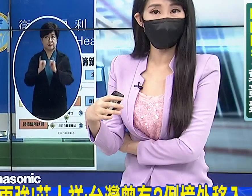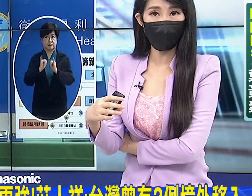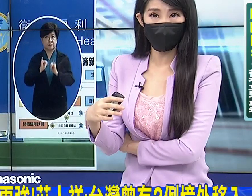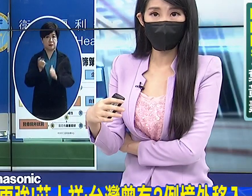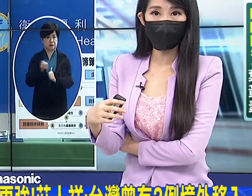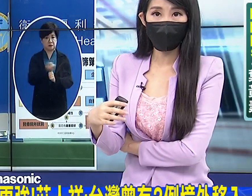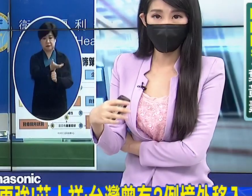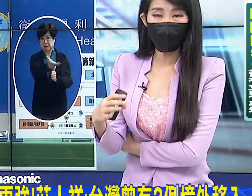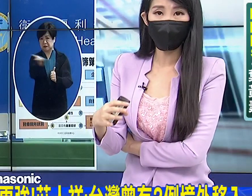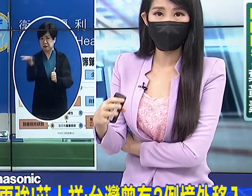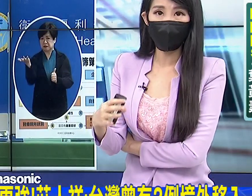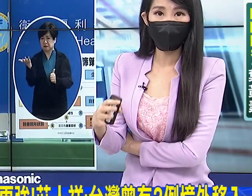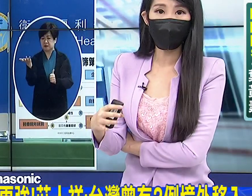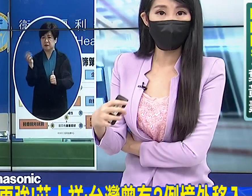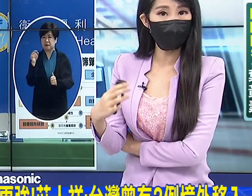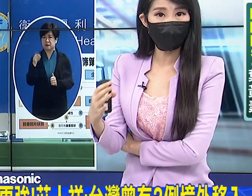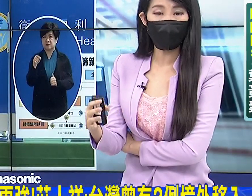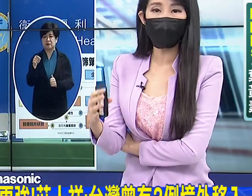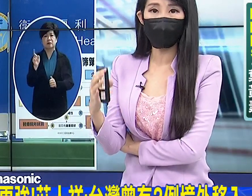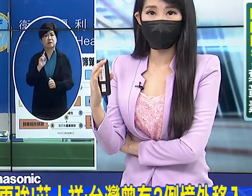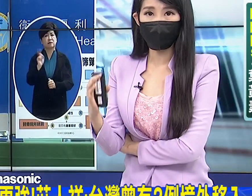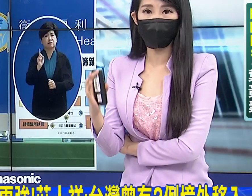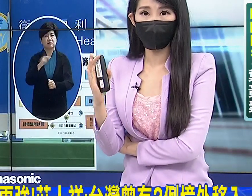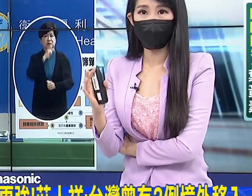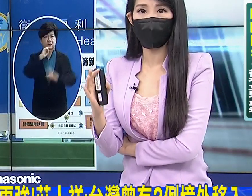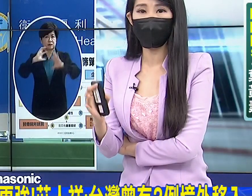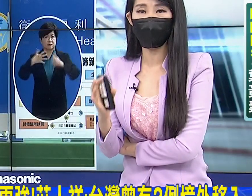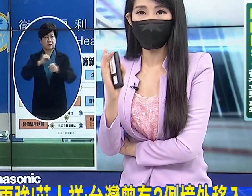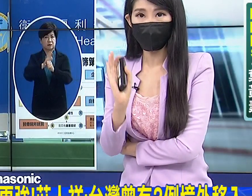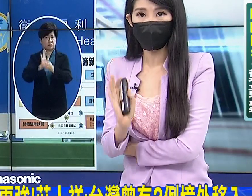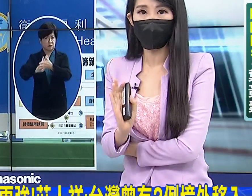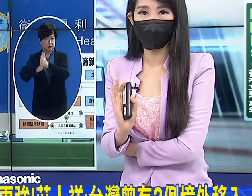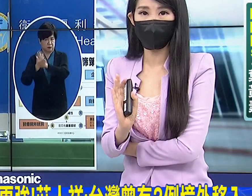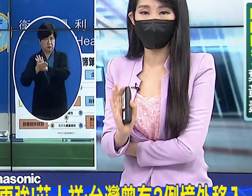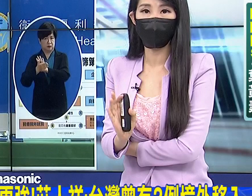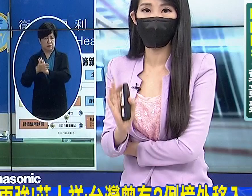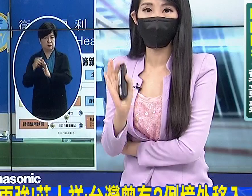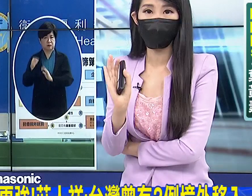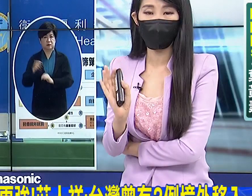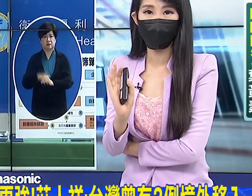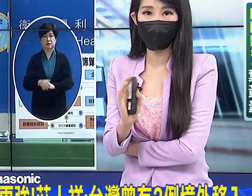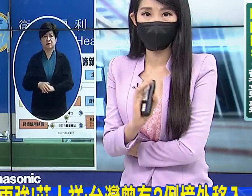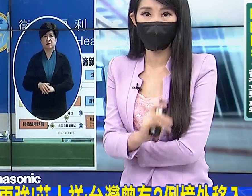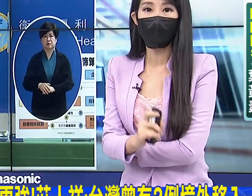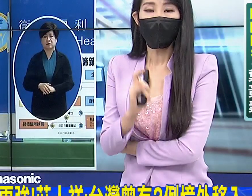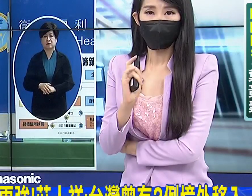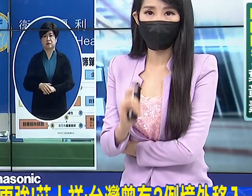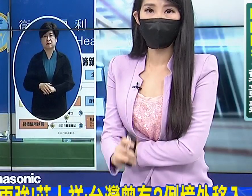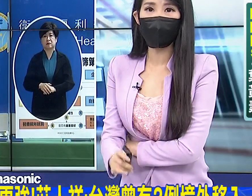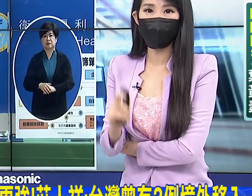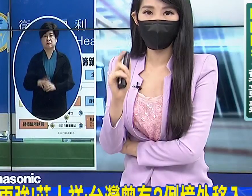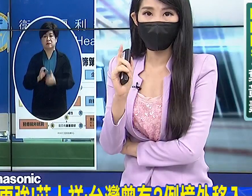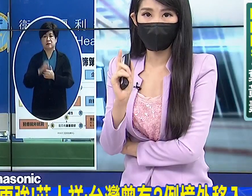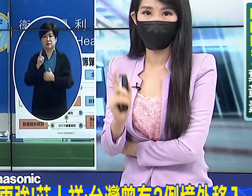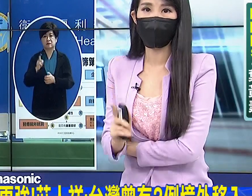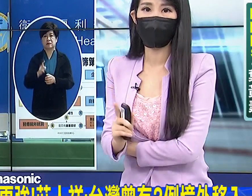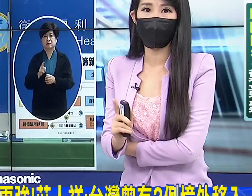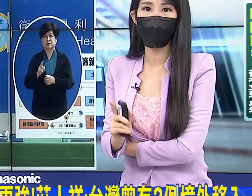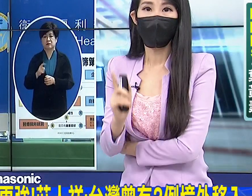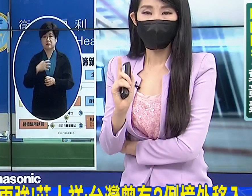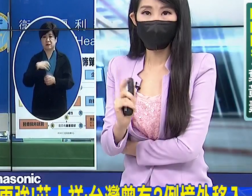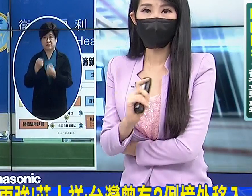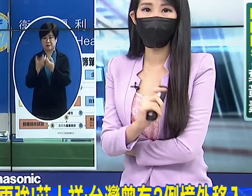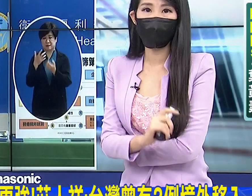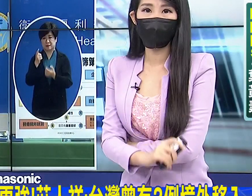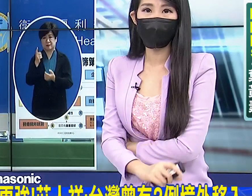有可能美国接下来有没有可能大爆发不知道。但是这个 Delta 病毒，印度变种病毒是双变种，传染力非常的